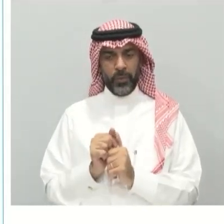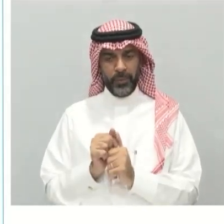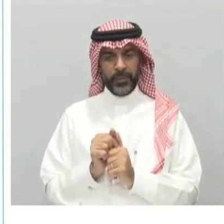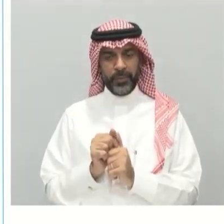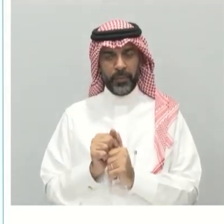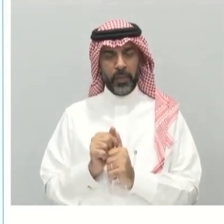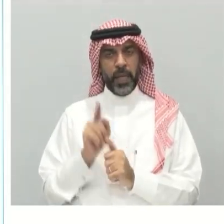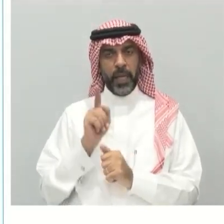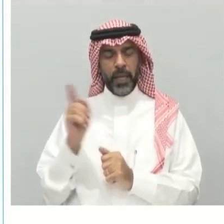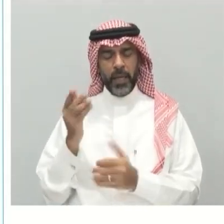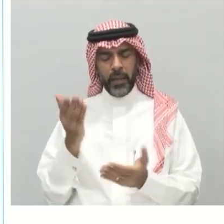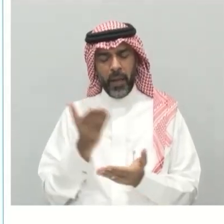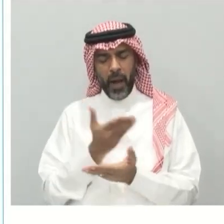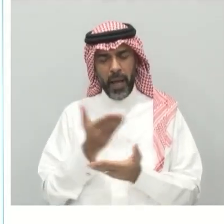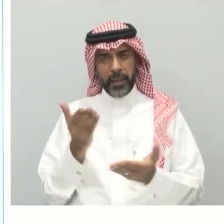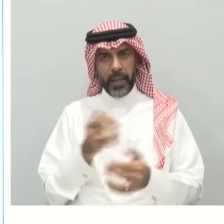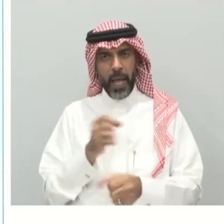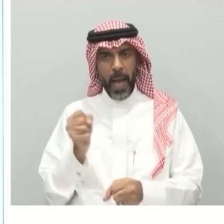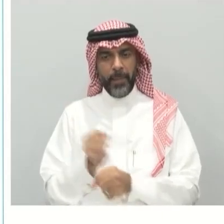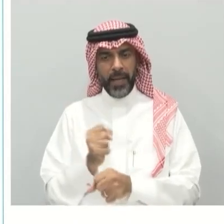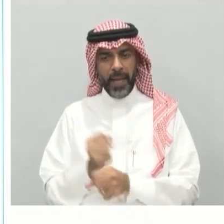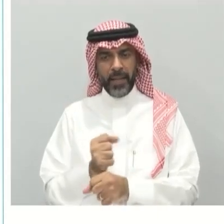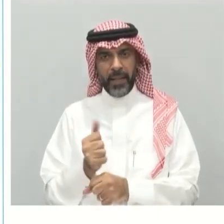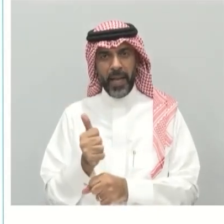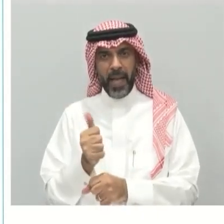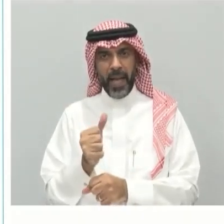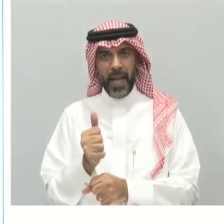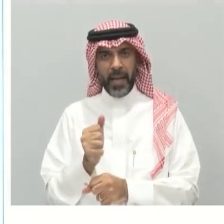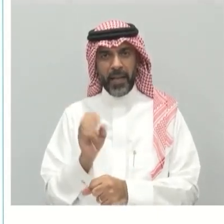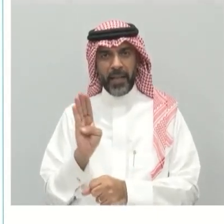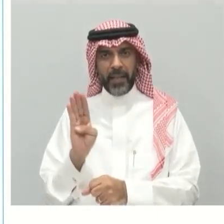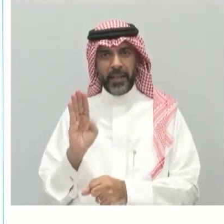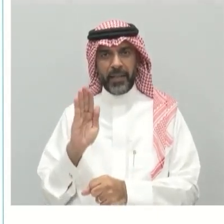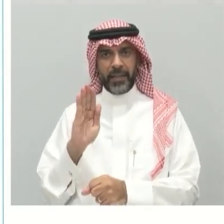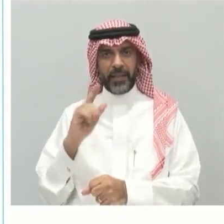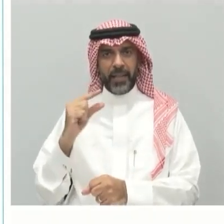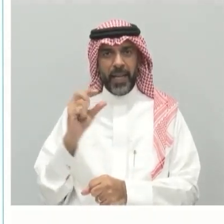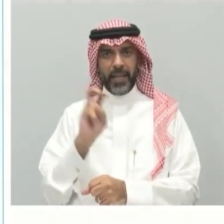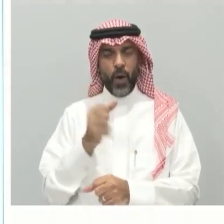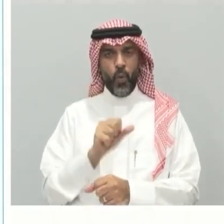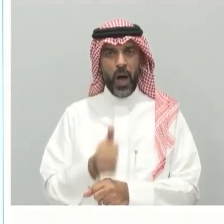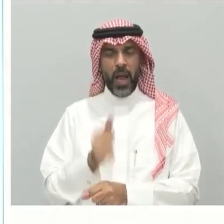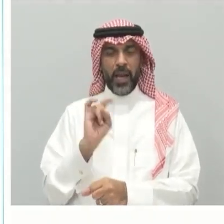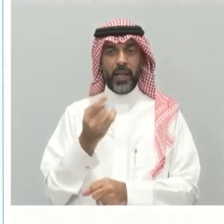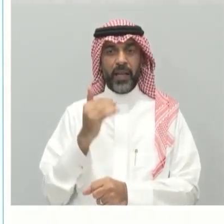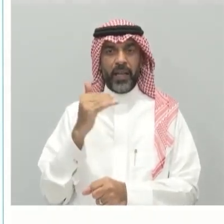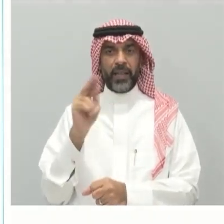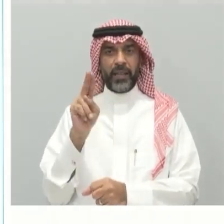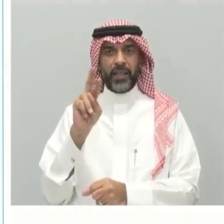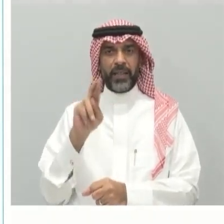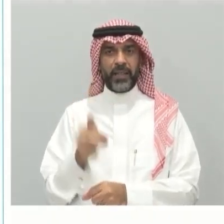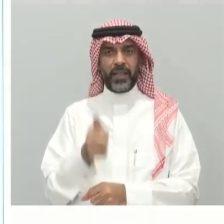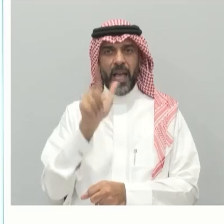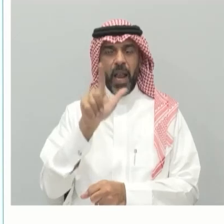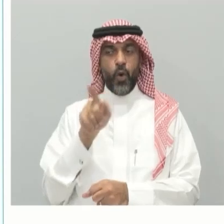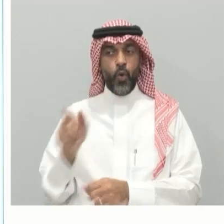تعرفنا عليه سابقا هي دراسه عمليات الاكسده والاختزال التي تتحول من